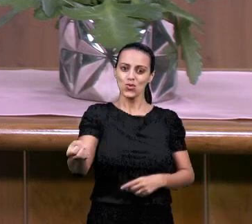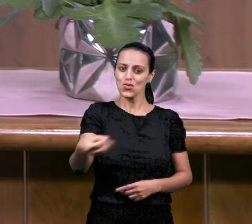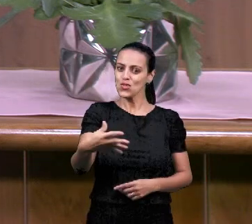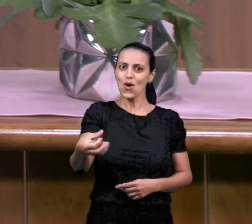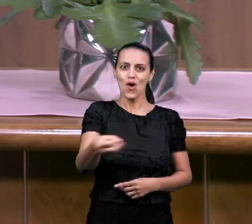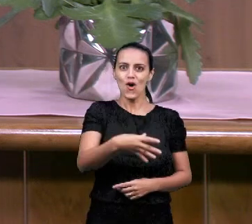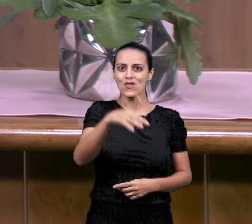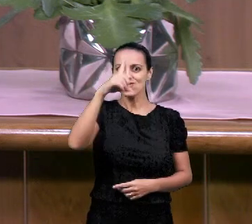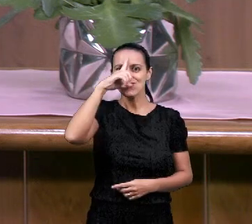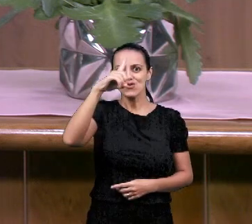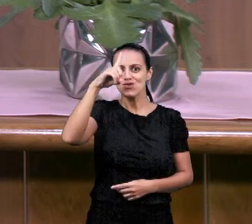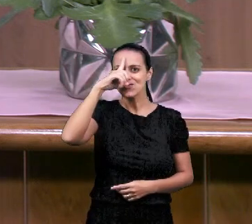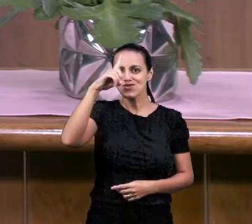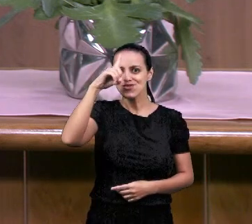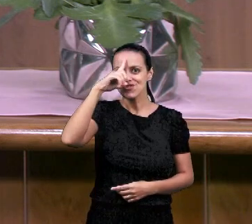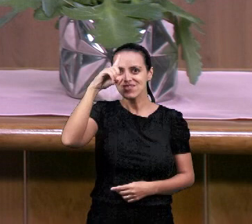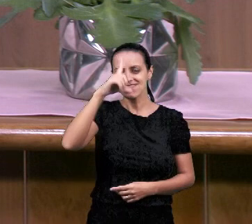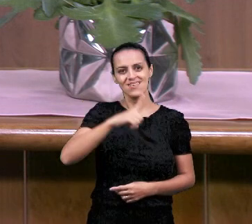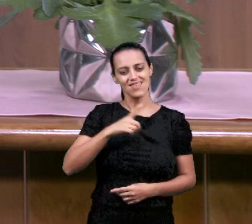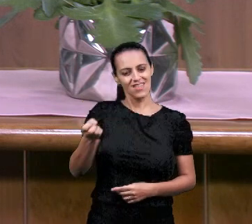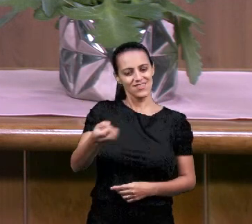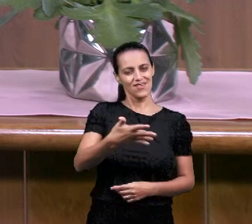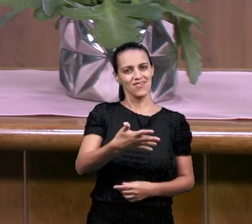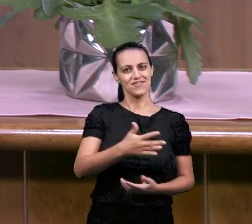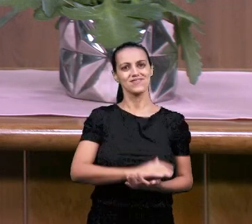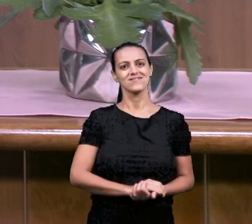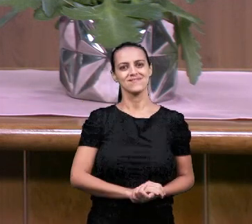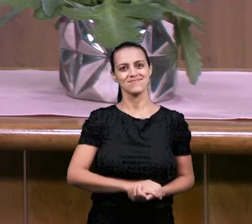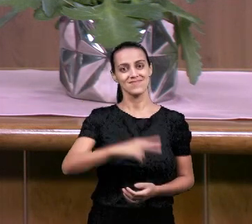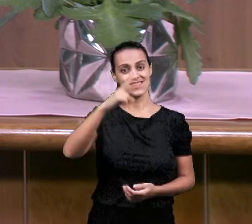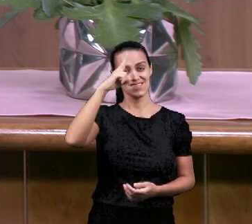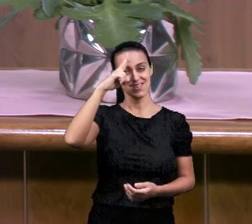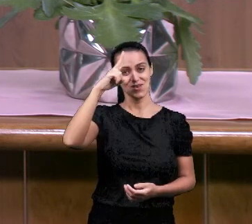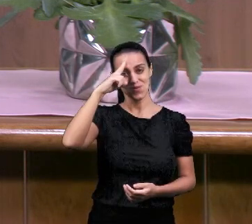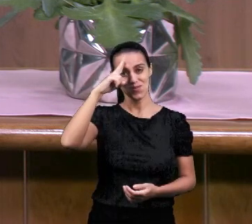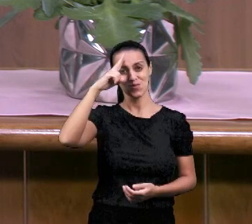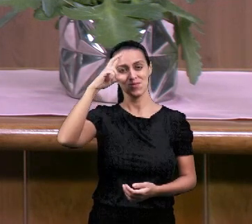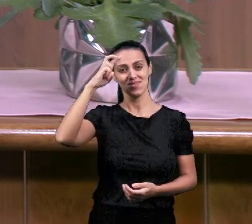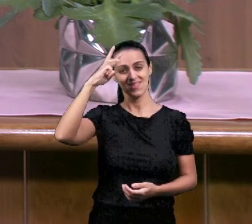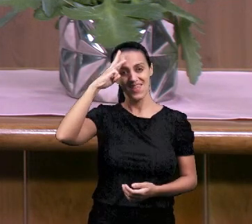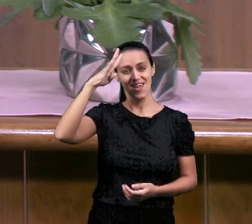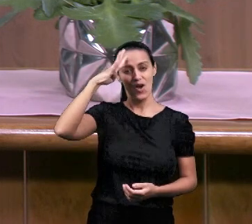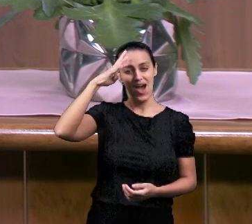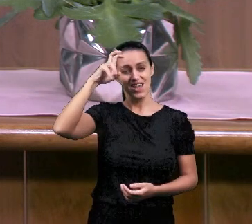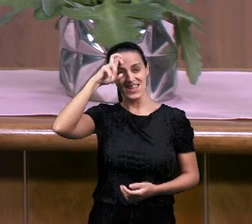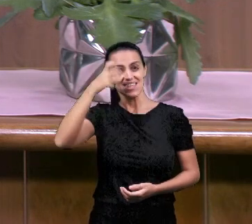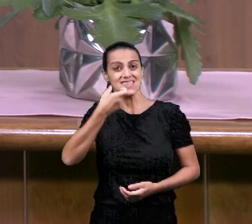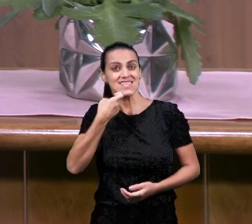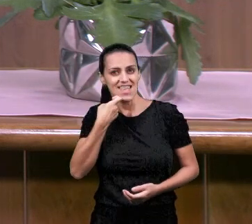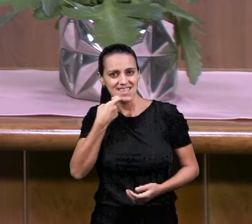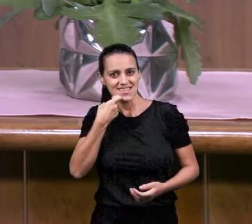de TV qui s'appelle Rede TV, tous les jours de la semaine, de lundi à vendredi à